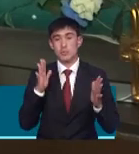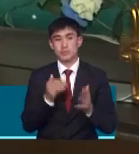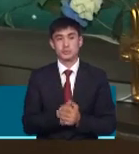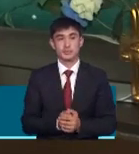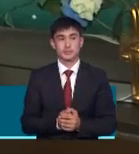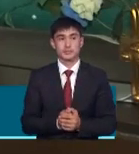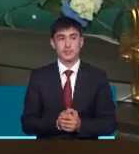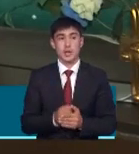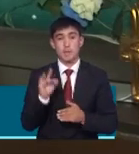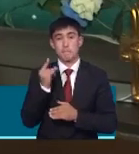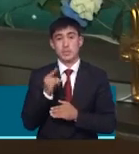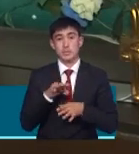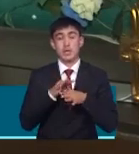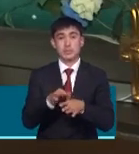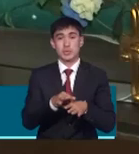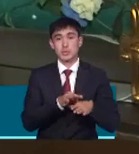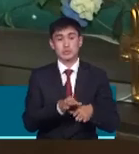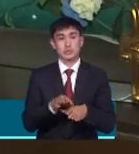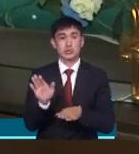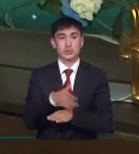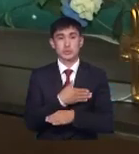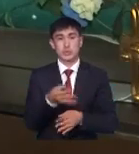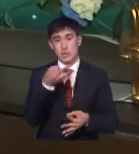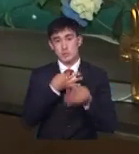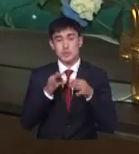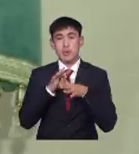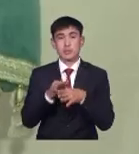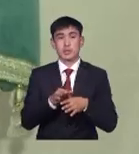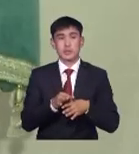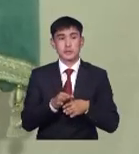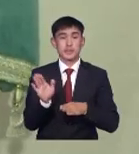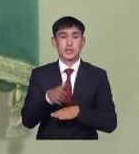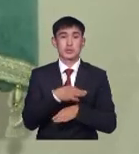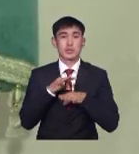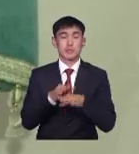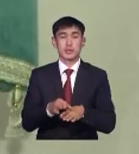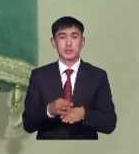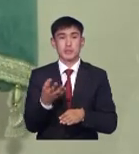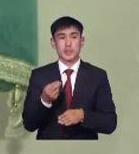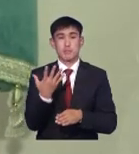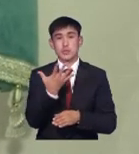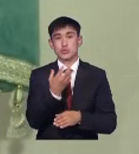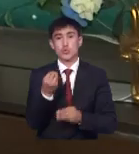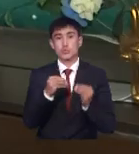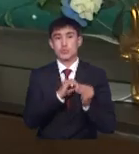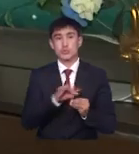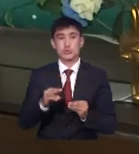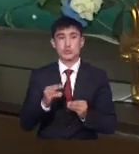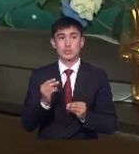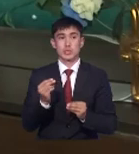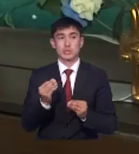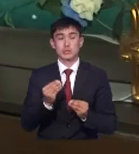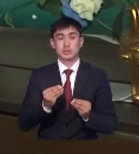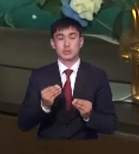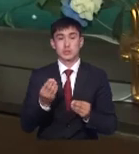Жаңағы баламды ары бері алып жүреді, дәріме барып келеді, серуендеуге апарады, бір 5-10 минут жаңағыдай кішкене несін етіп